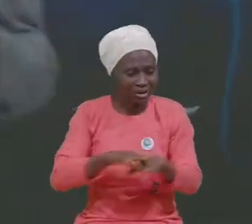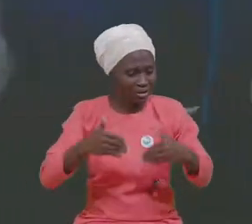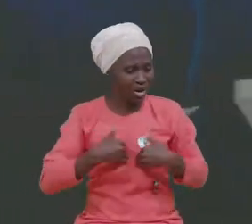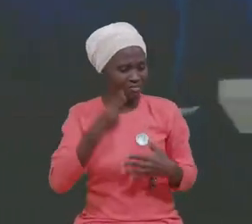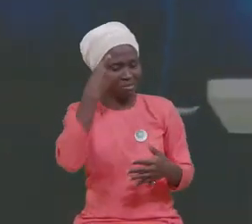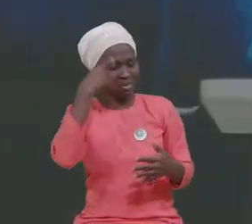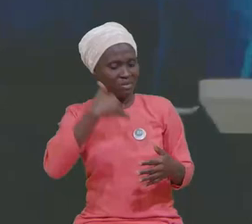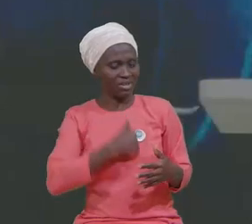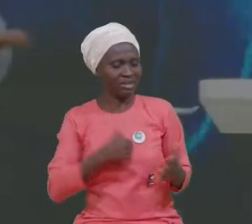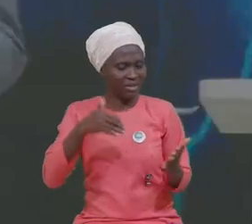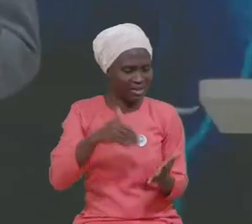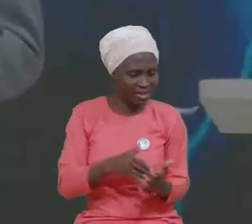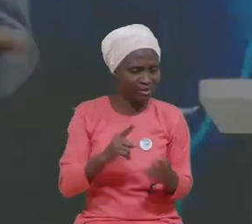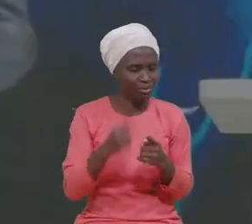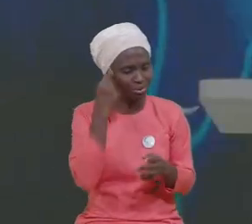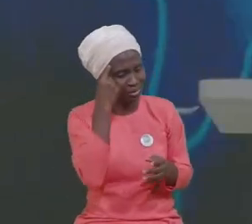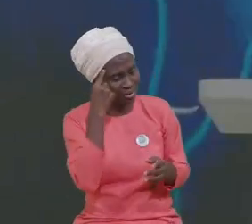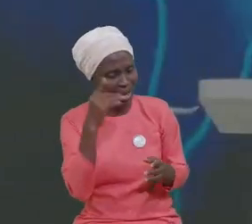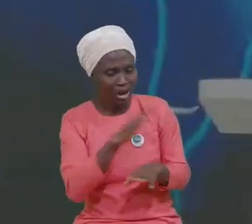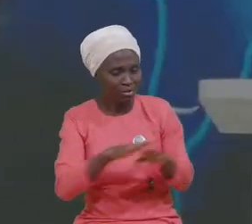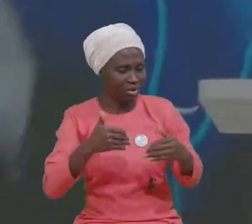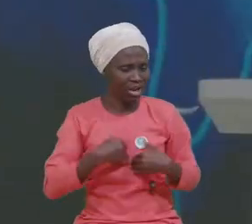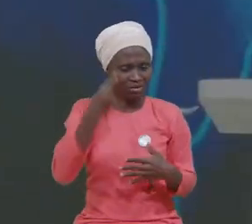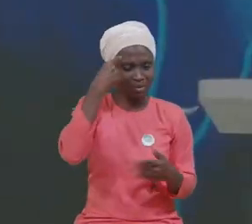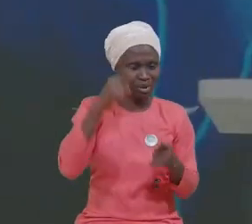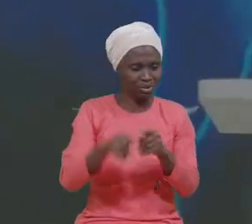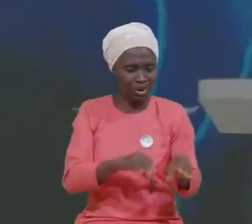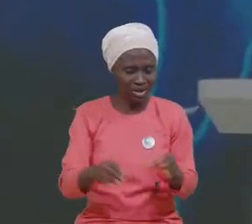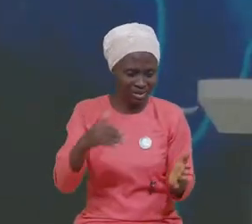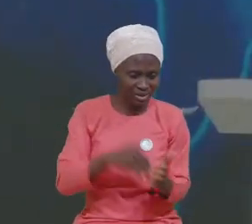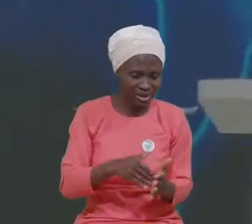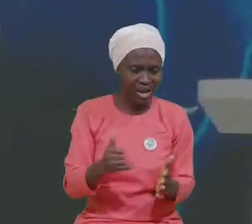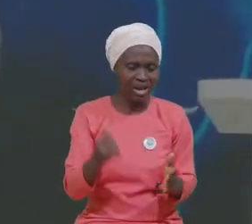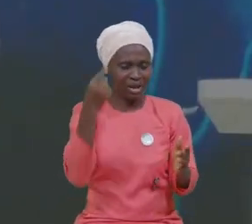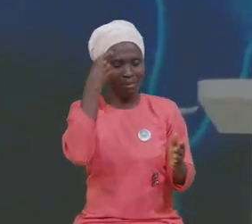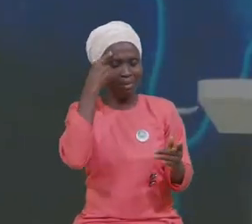n'ai plus une pensée, je n'ai plus... Quoique je ne peux plus faire